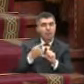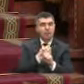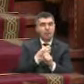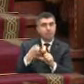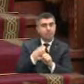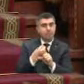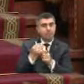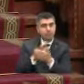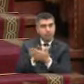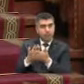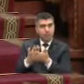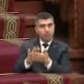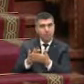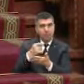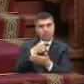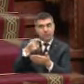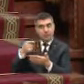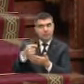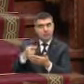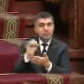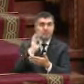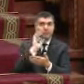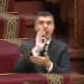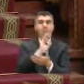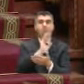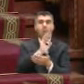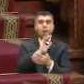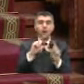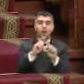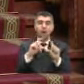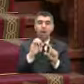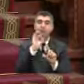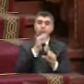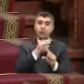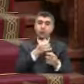إلى مجالات أخرى ربما لا تعني الراميد في فلسفة. شكرا.